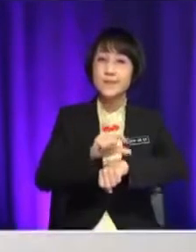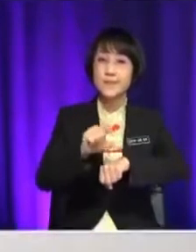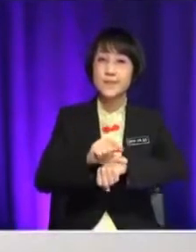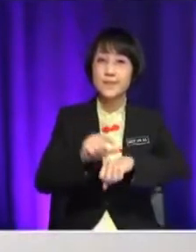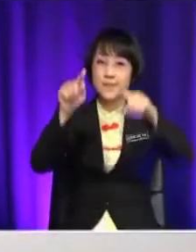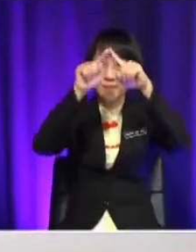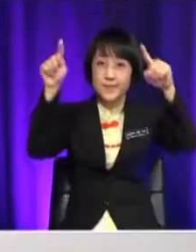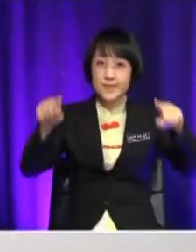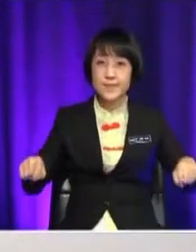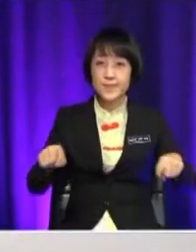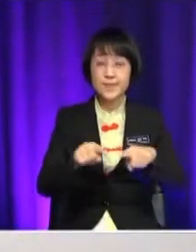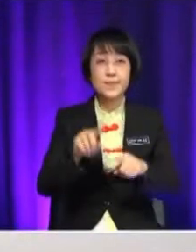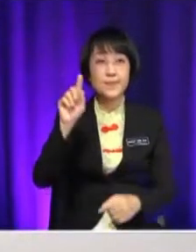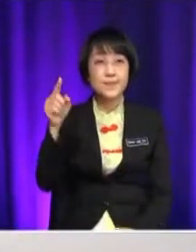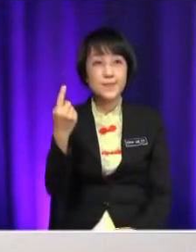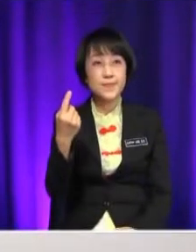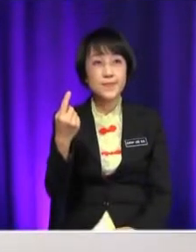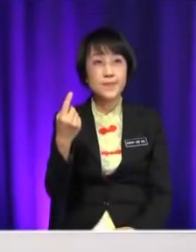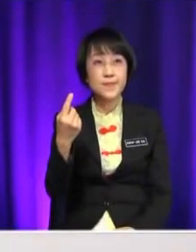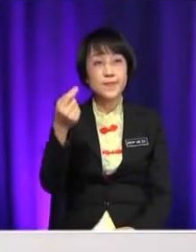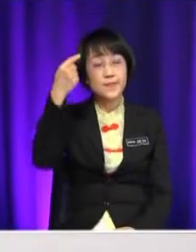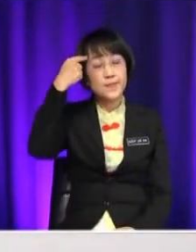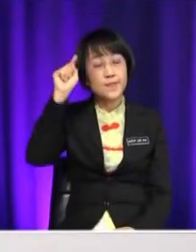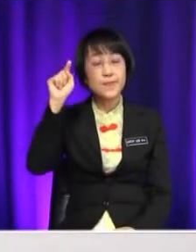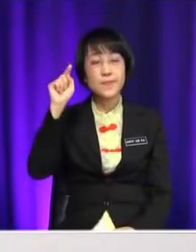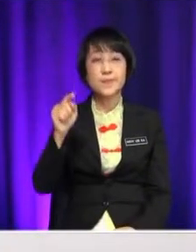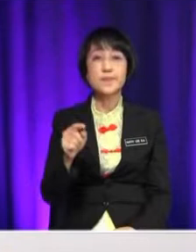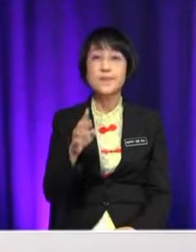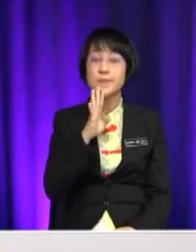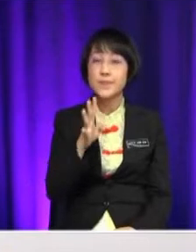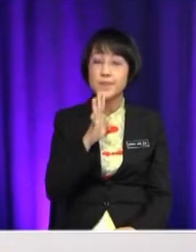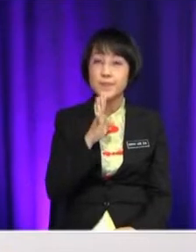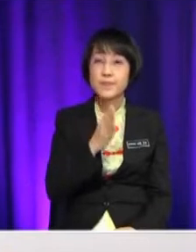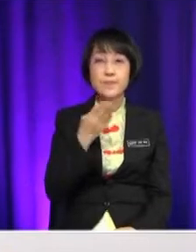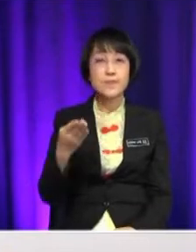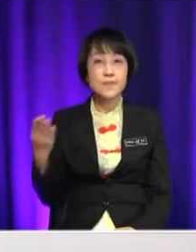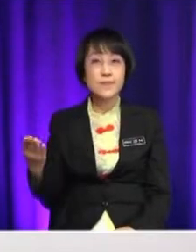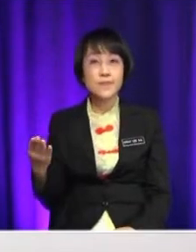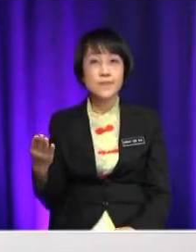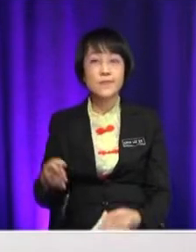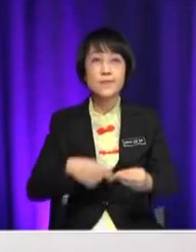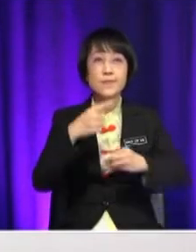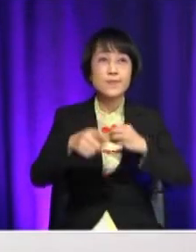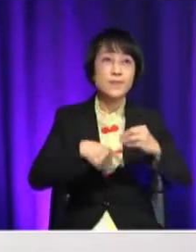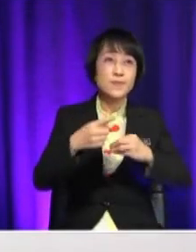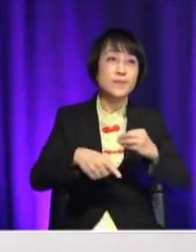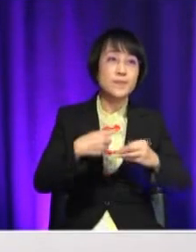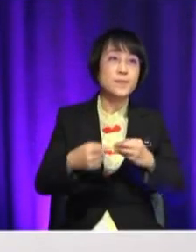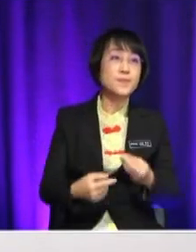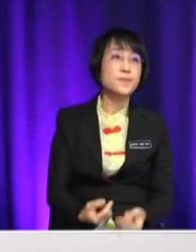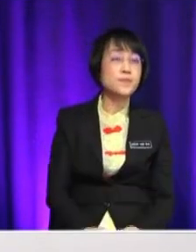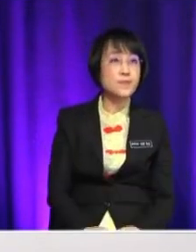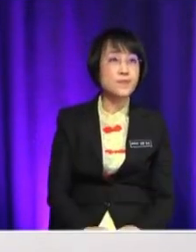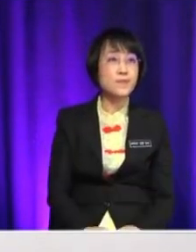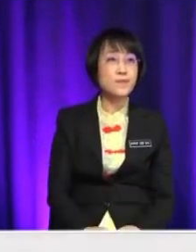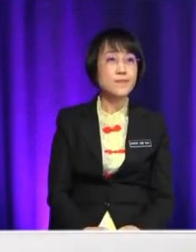sahaja untuk bertutur. Ya, Cikgu. Tapi bahannya adalah mengenai trash hero Langkawi. Kalau macam